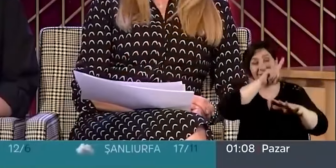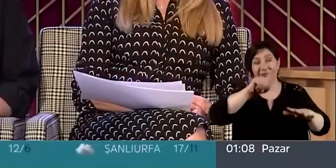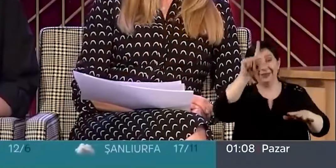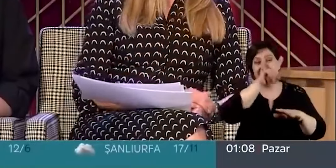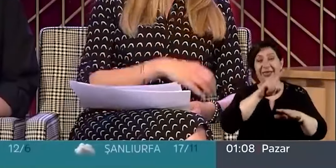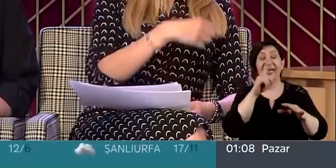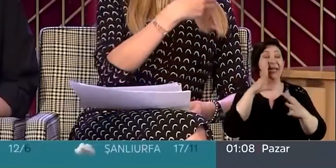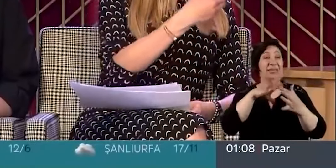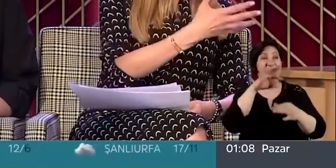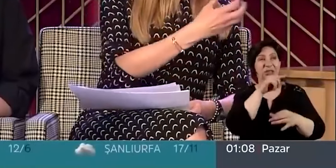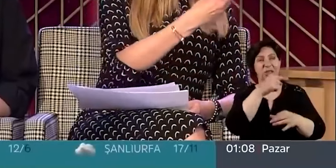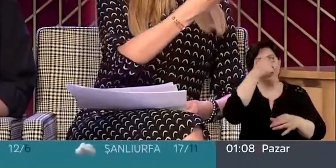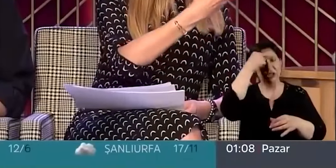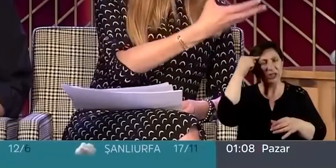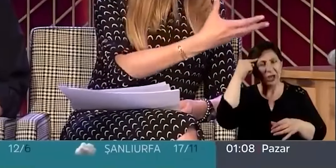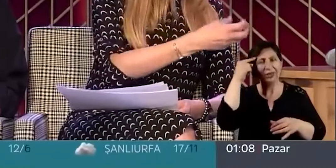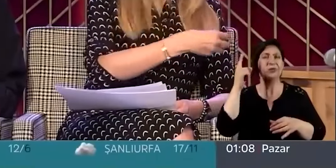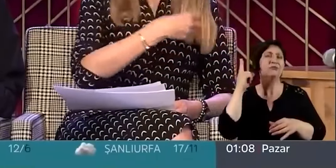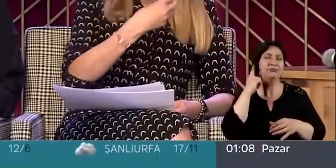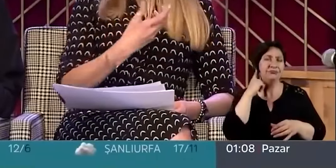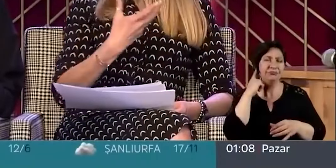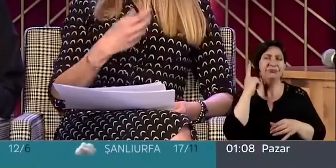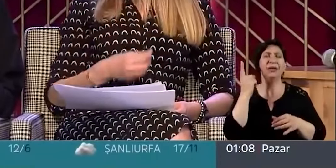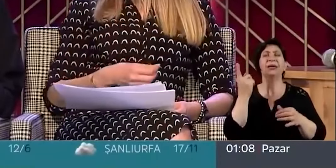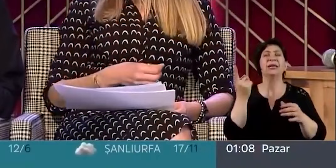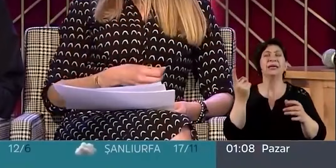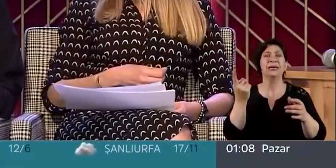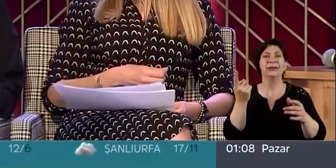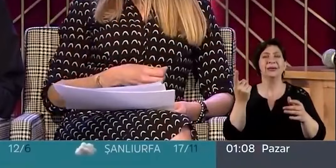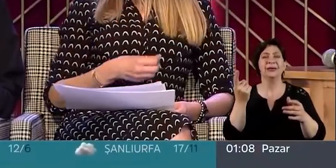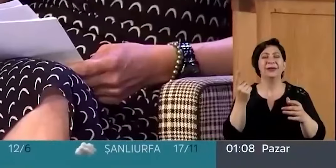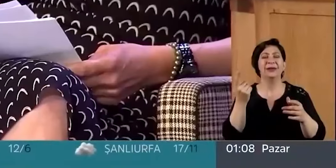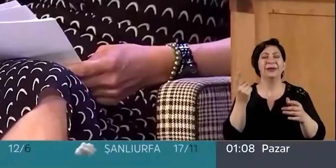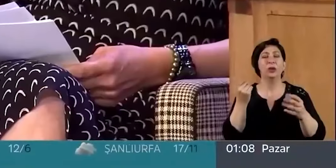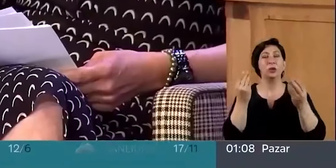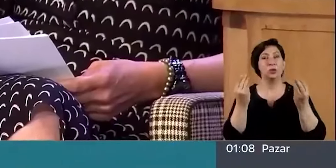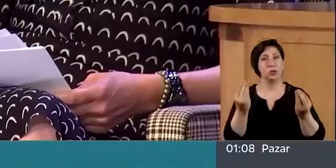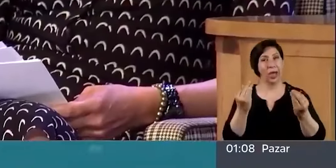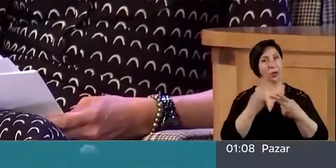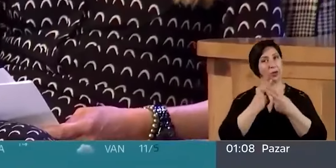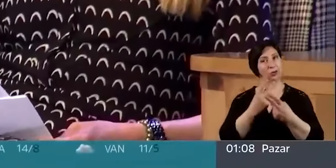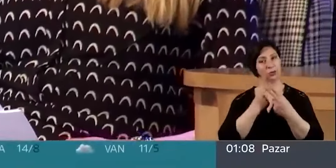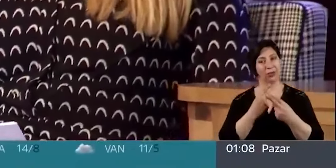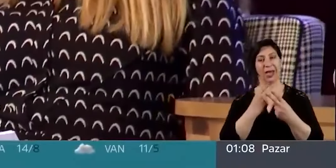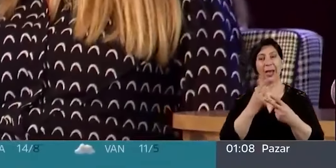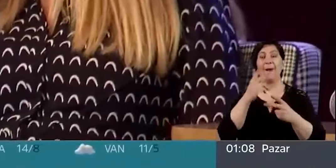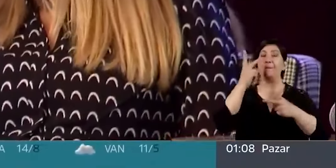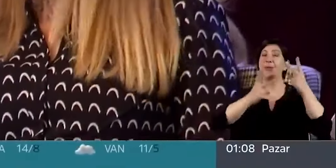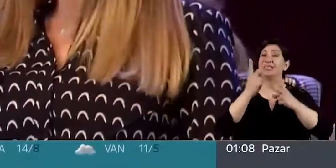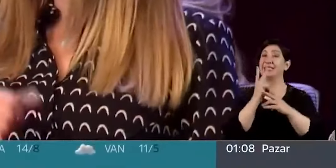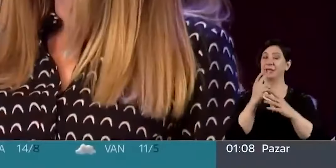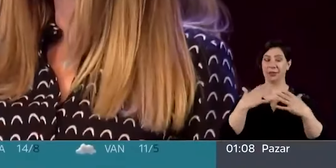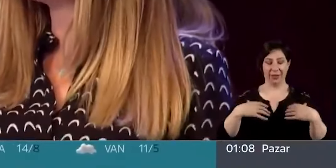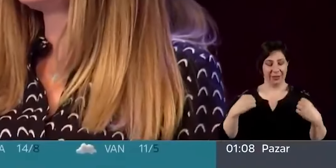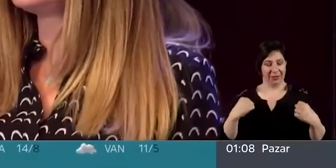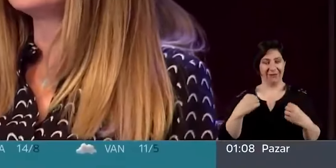tanesi kişiye... Şan, şöhret, aynı zamanda güzel konuşma, bir takım yetenekler